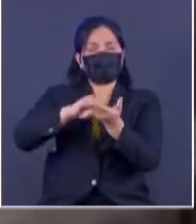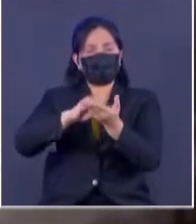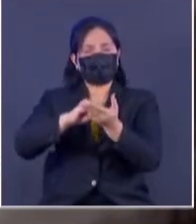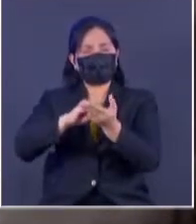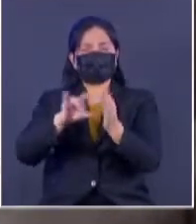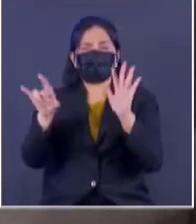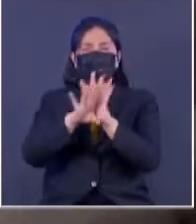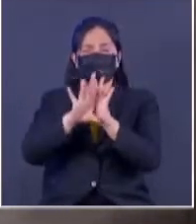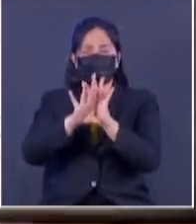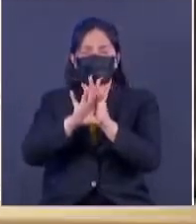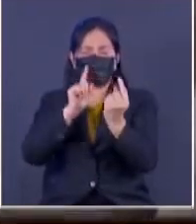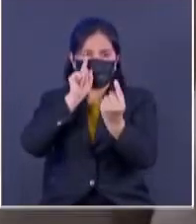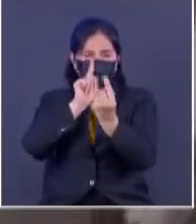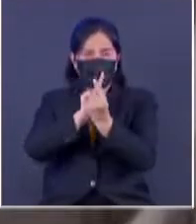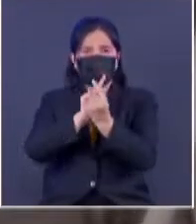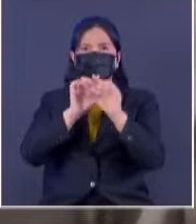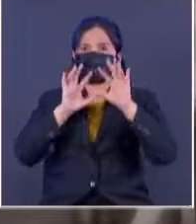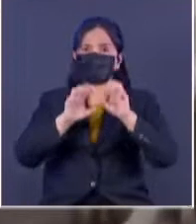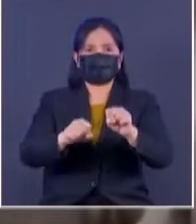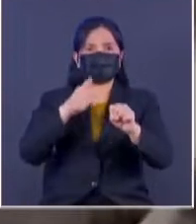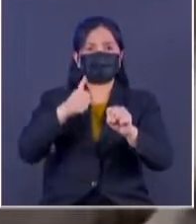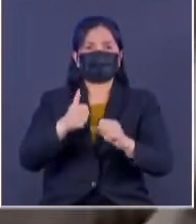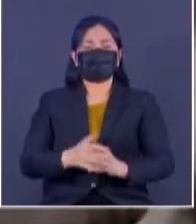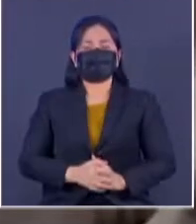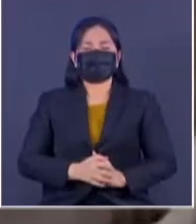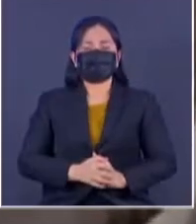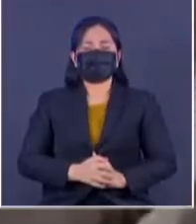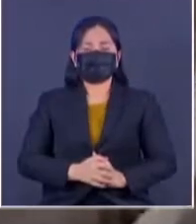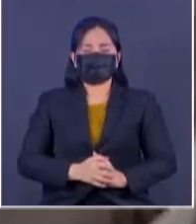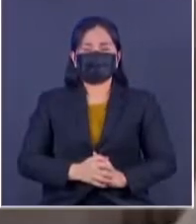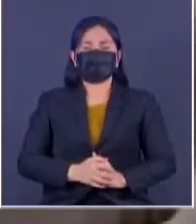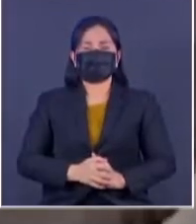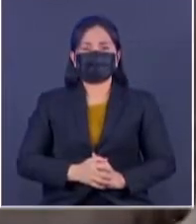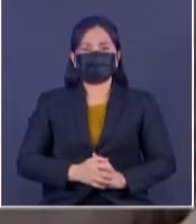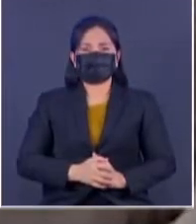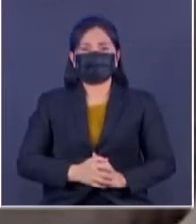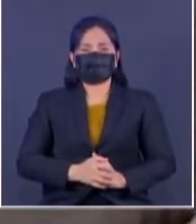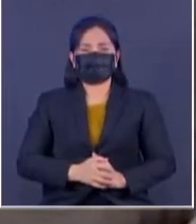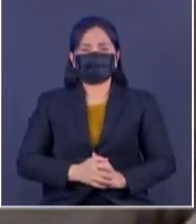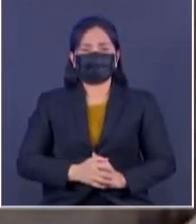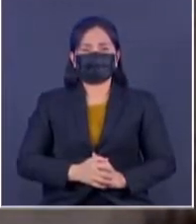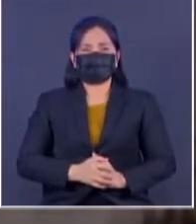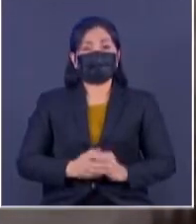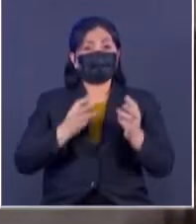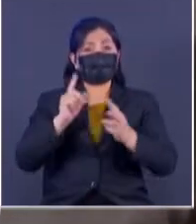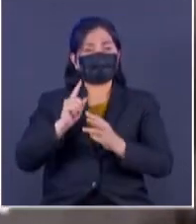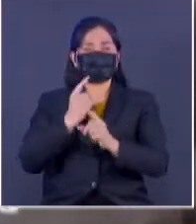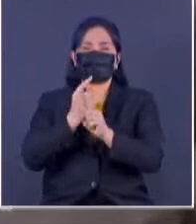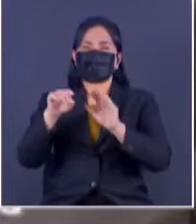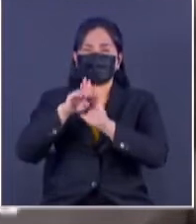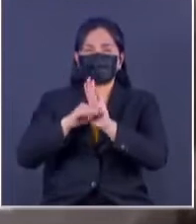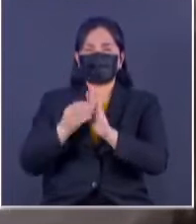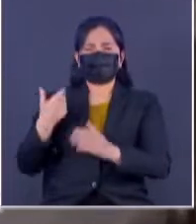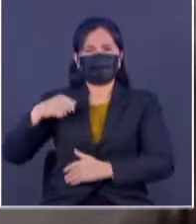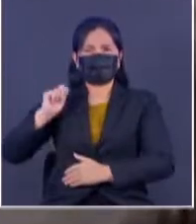สุดท้ายติดตามและขยายผลได้ก็จนรู้ตัวแล้วก็เข้าสู่กระบวนการคือขอศาลออกหมายจับในที่สุดนะครับ